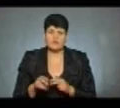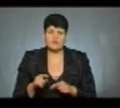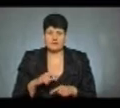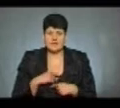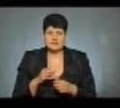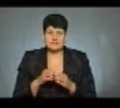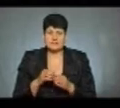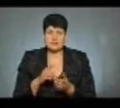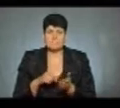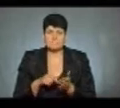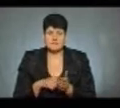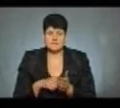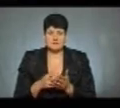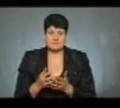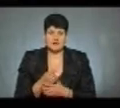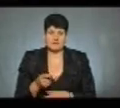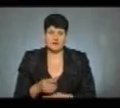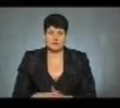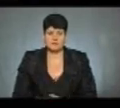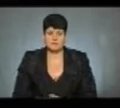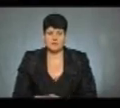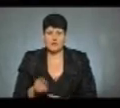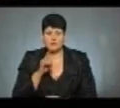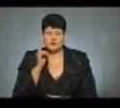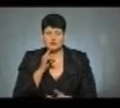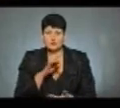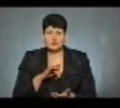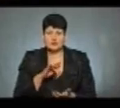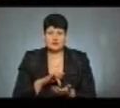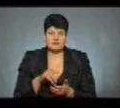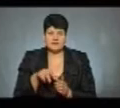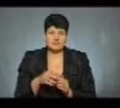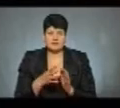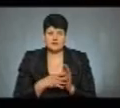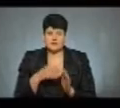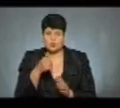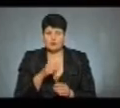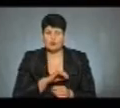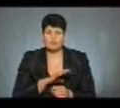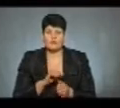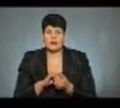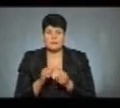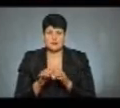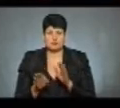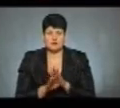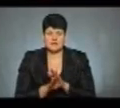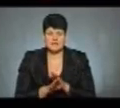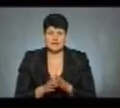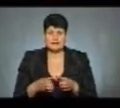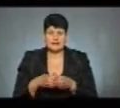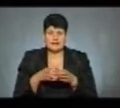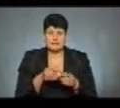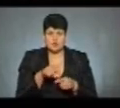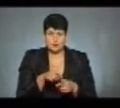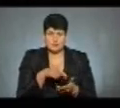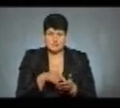10 міст виграв Тернопіль. Молодіжною столицею в 2019 році був Кам'янець-Подільський. Делегація з цього